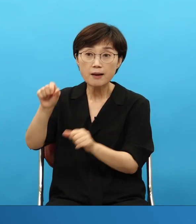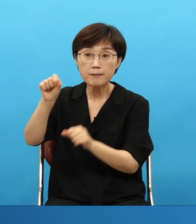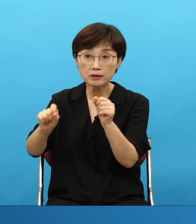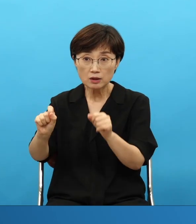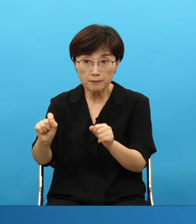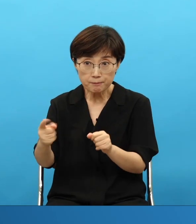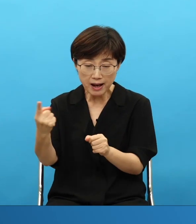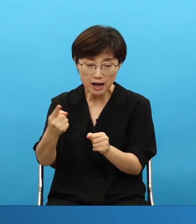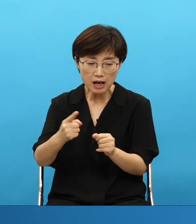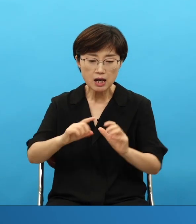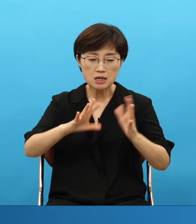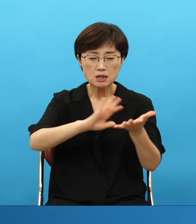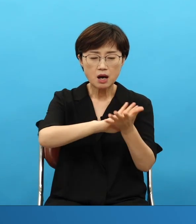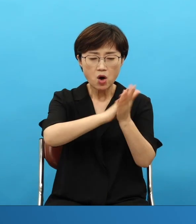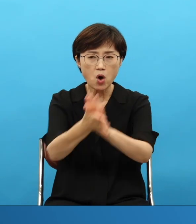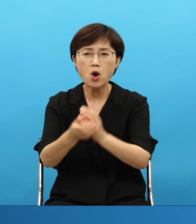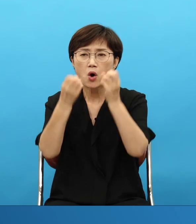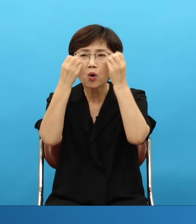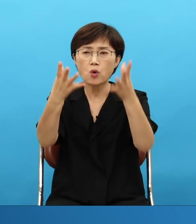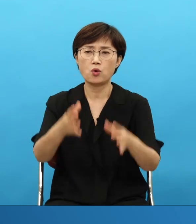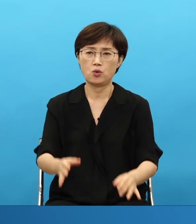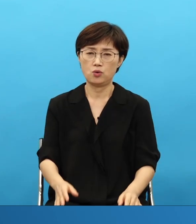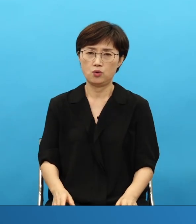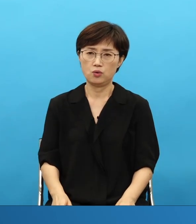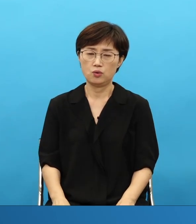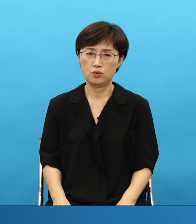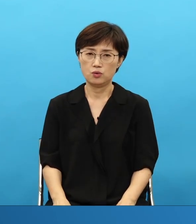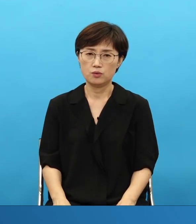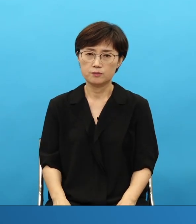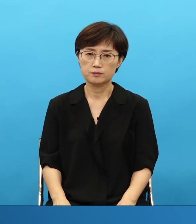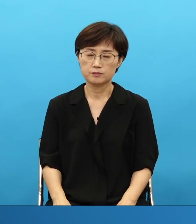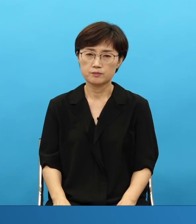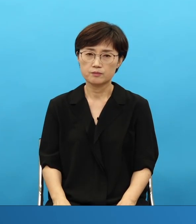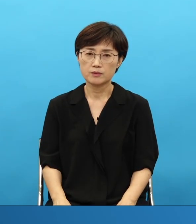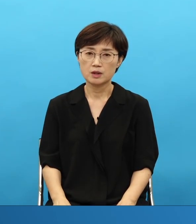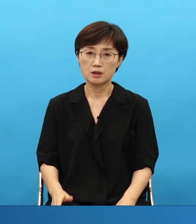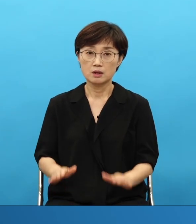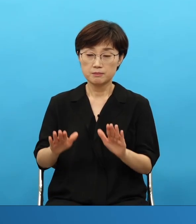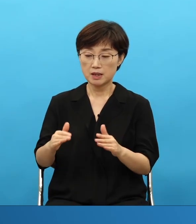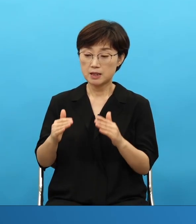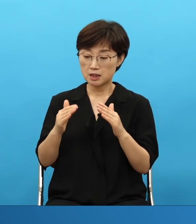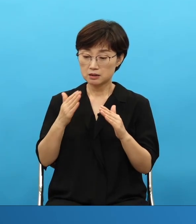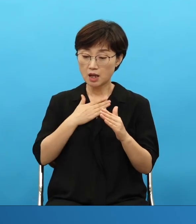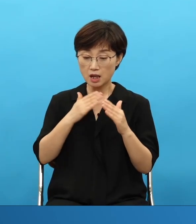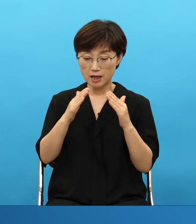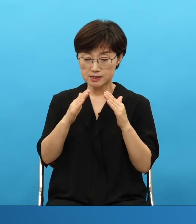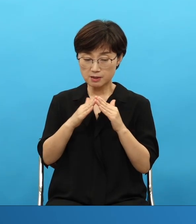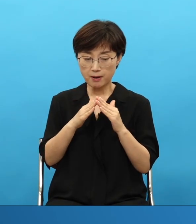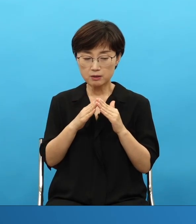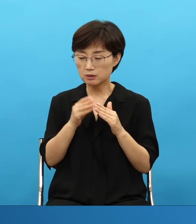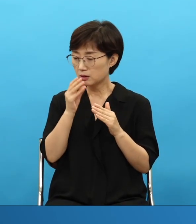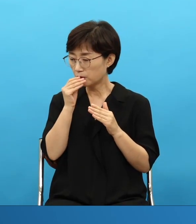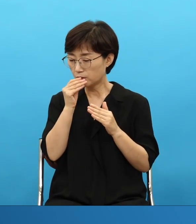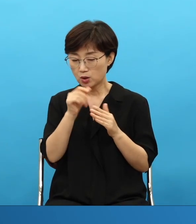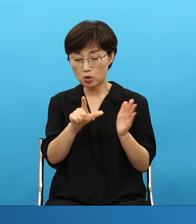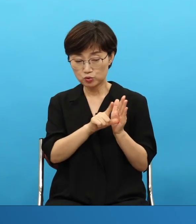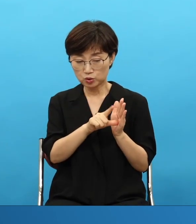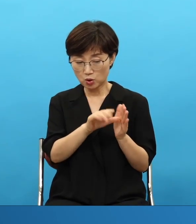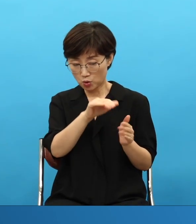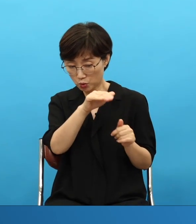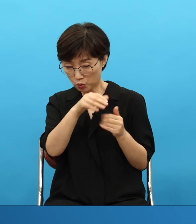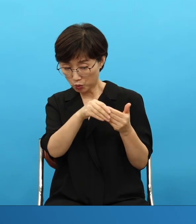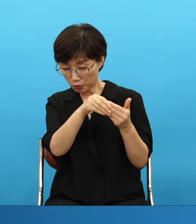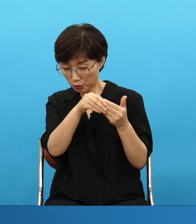world. 사실은 중직자에게는 어려운 것도 아닙니다. 자기 집 큰 집에 있는 집에 숨겨뒀을 뿐인데 이게 어마어마한